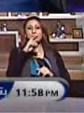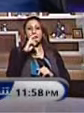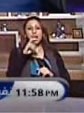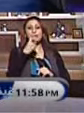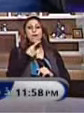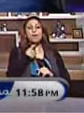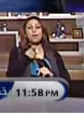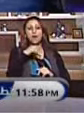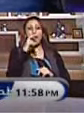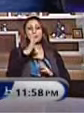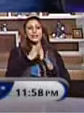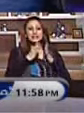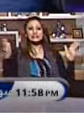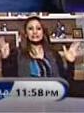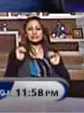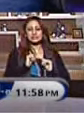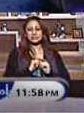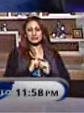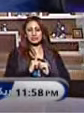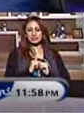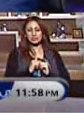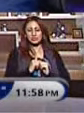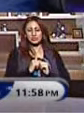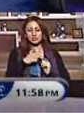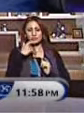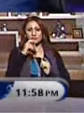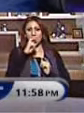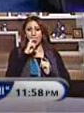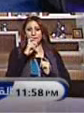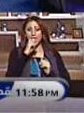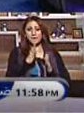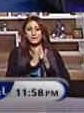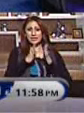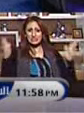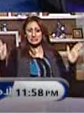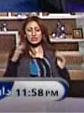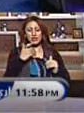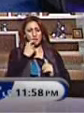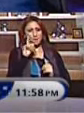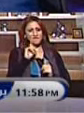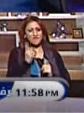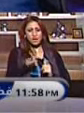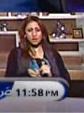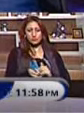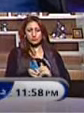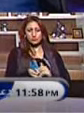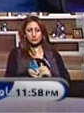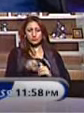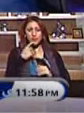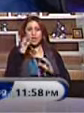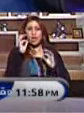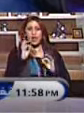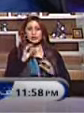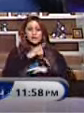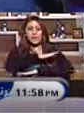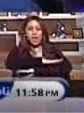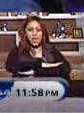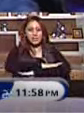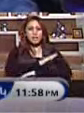الكلام لما تفاقم حجمها اصبح نحن اصبحنا لا نجيد ادب الحوار